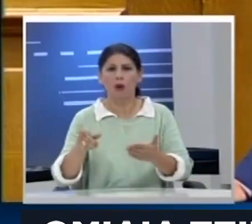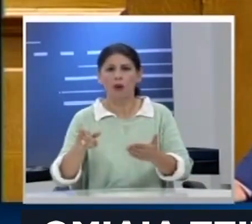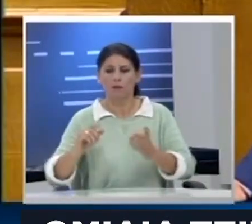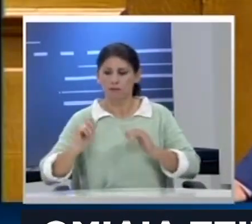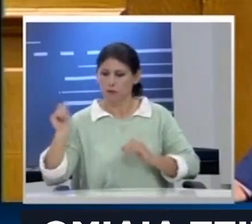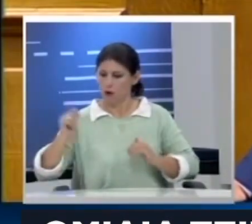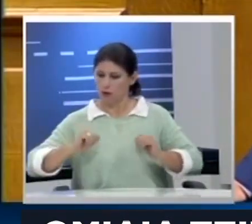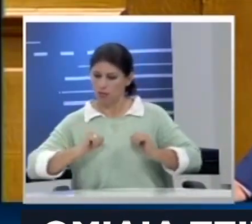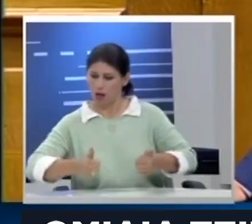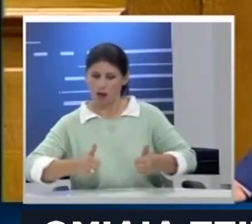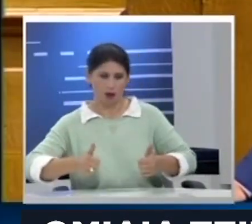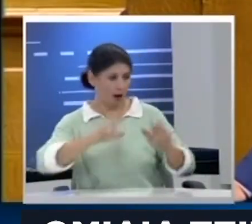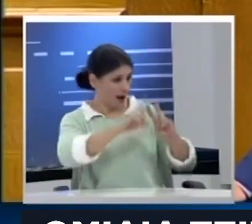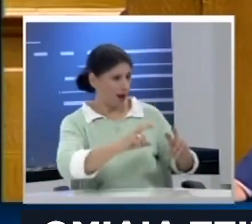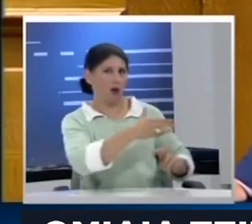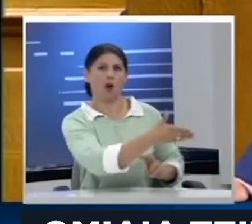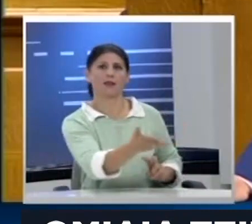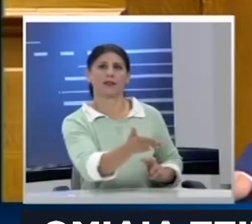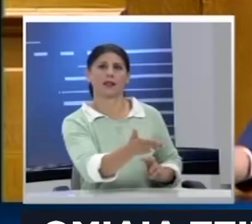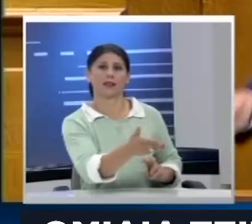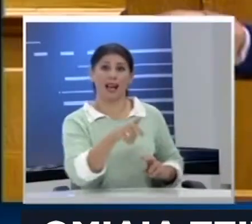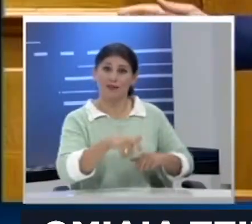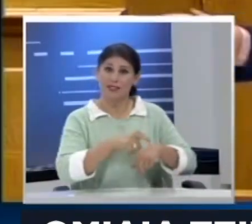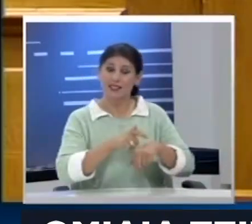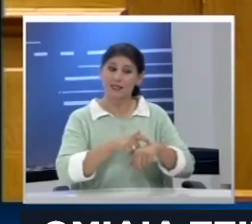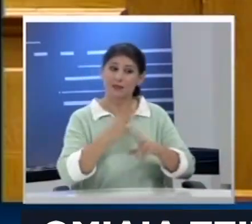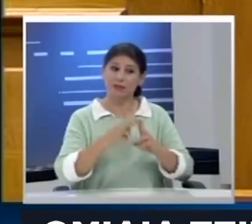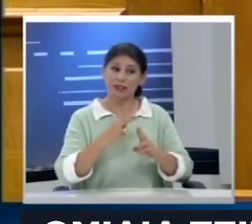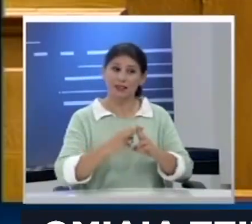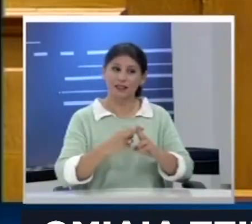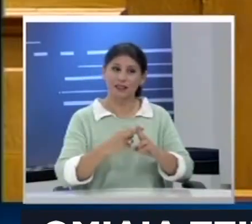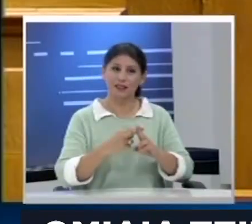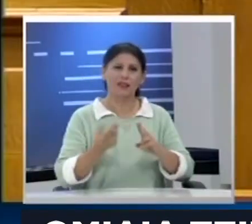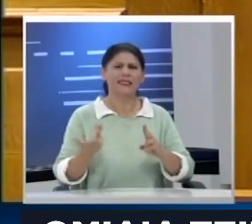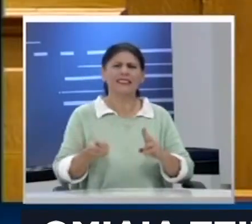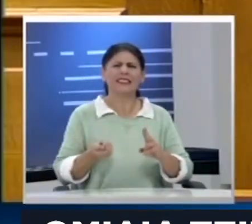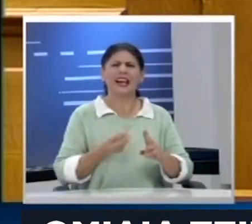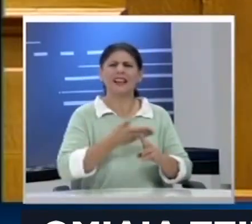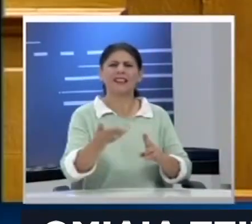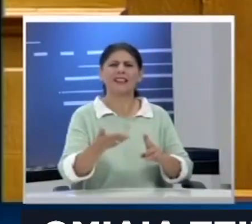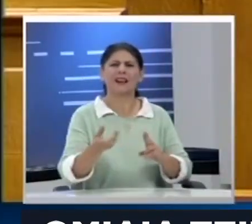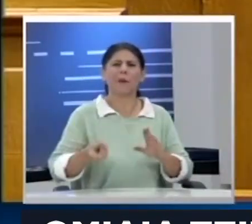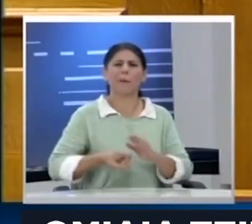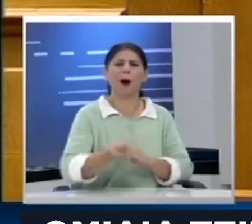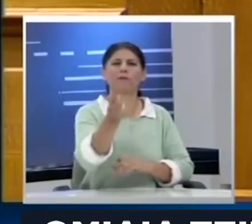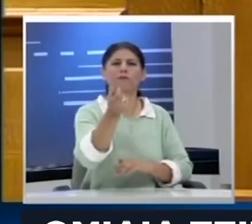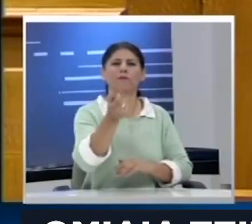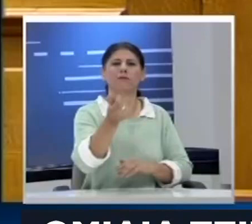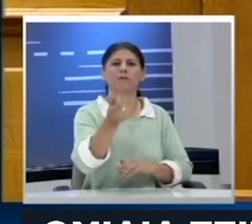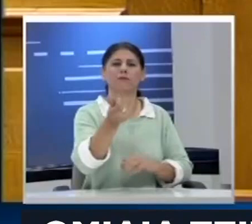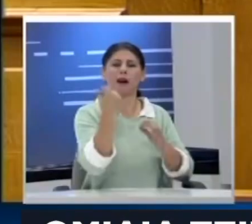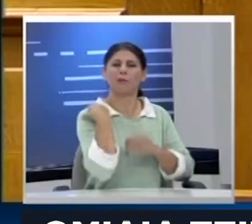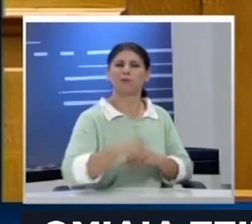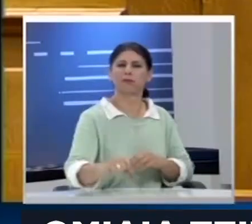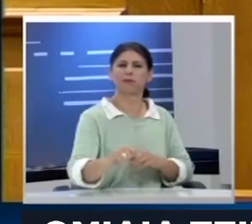ελέγξει. Την ώρα λοιπόν αυτή την κρίσιμη την κάνετε με ελαφρά πηδηματάκια.